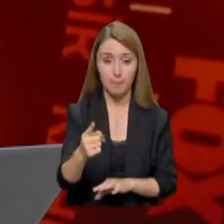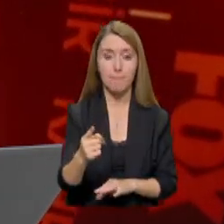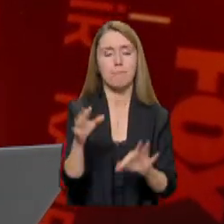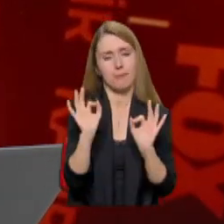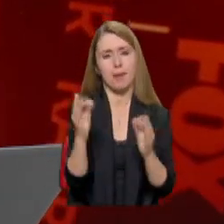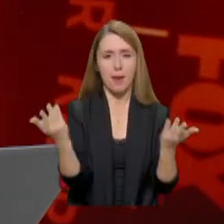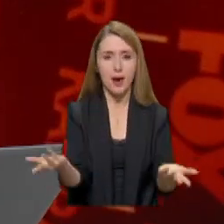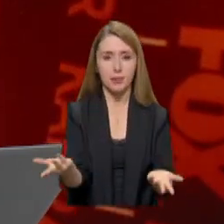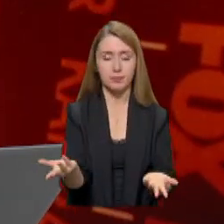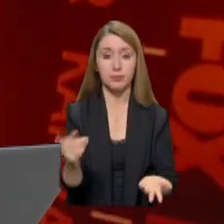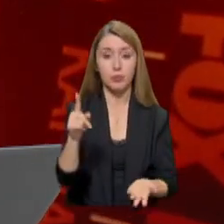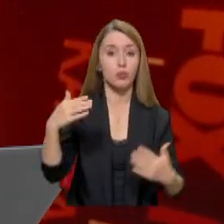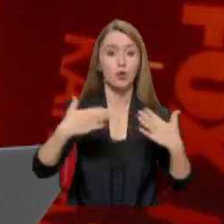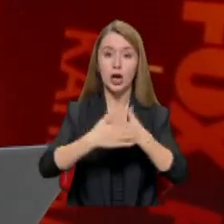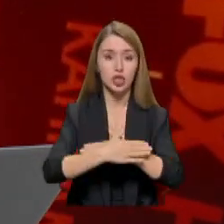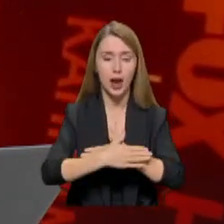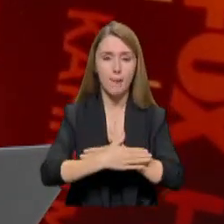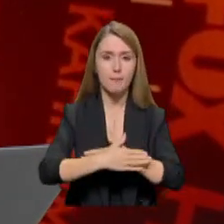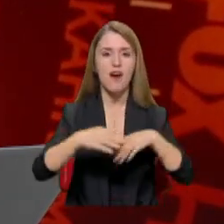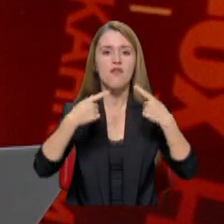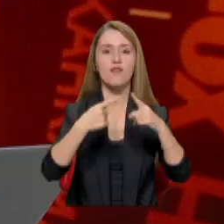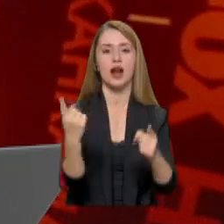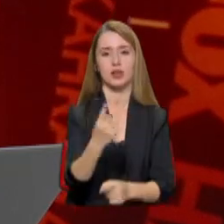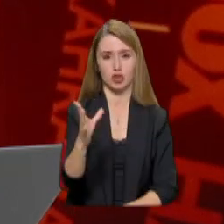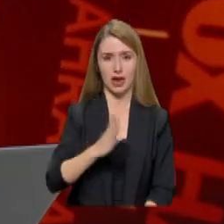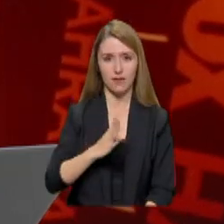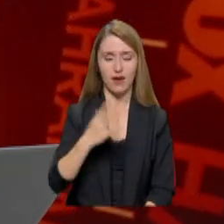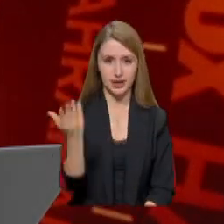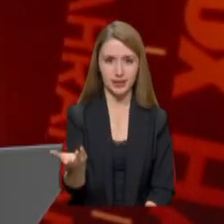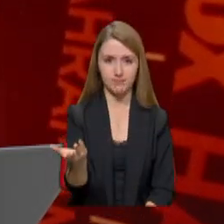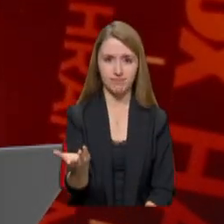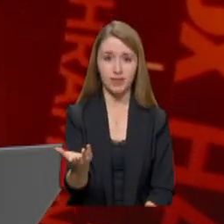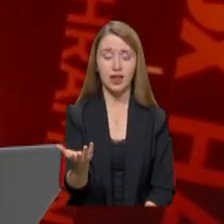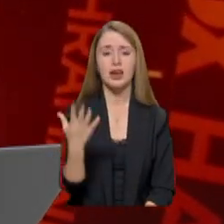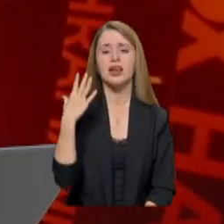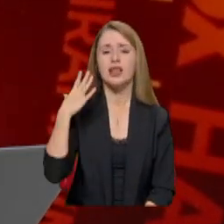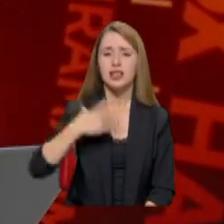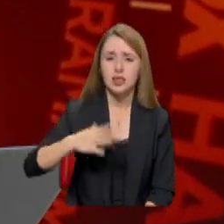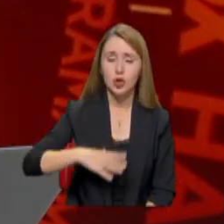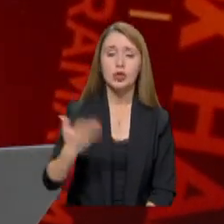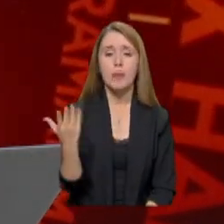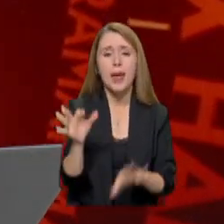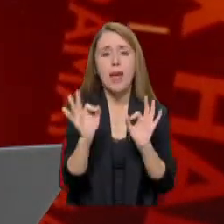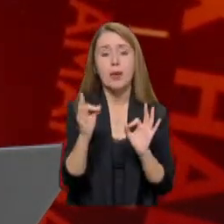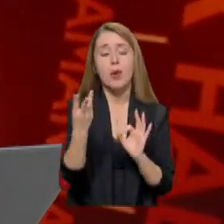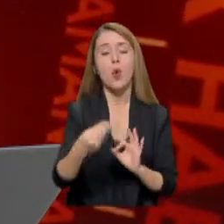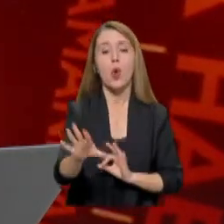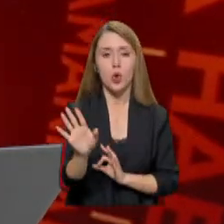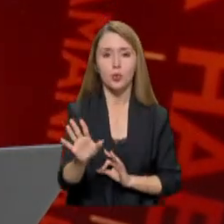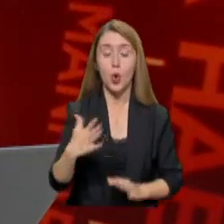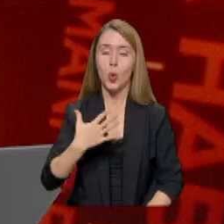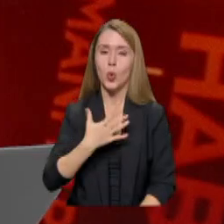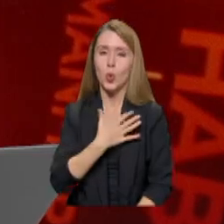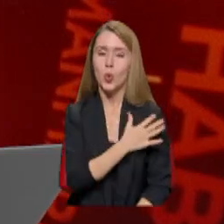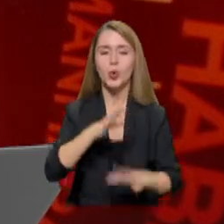her zamanki gibi ama bu akşam öyle bir haberle başlayacağız ki ne kadar istesek de sık sık veremediğimiz